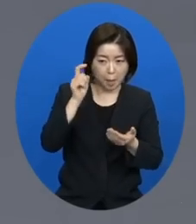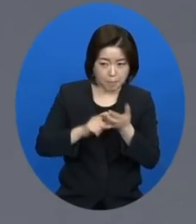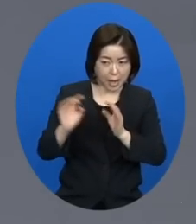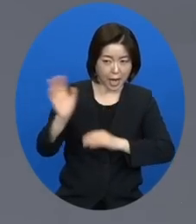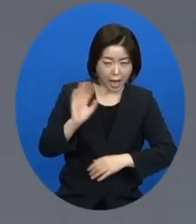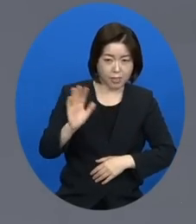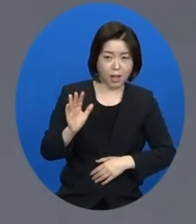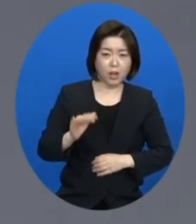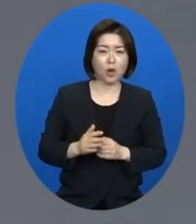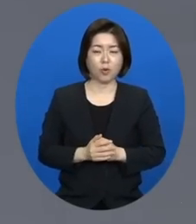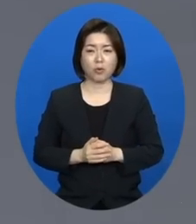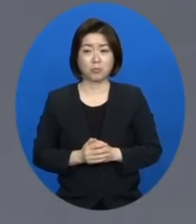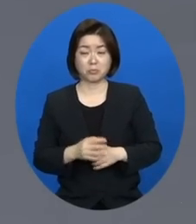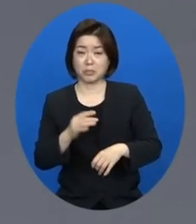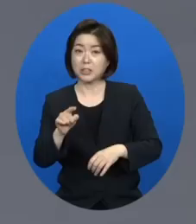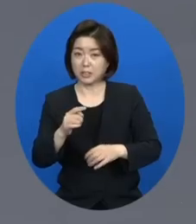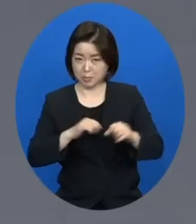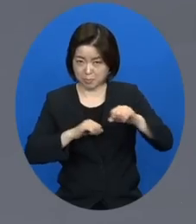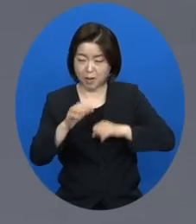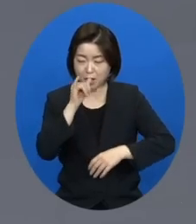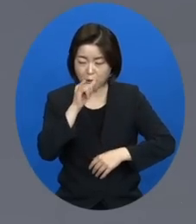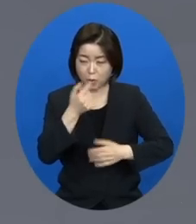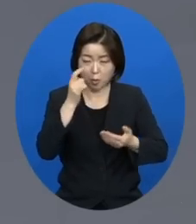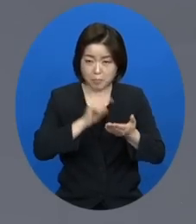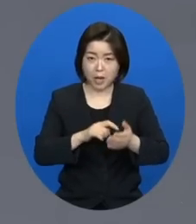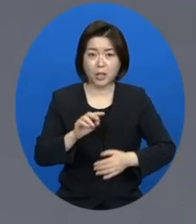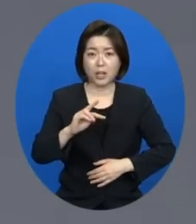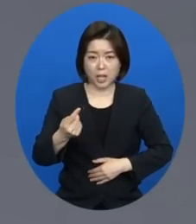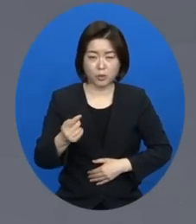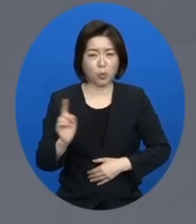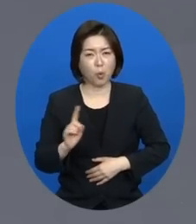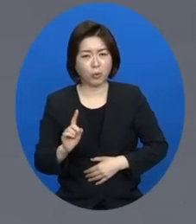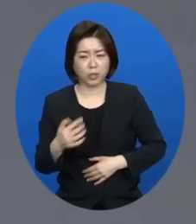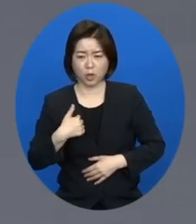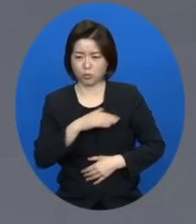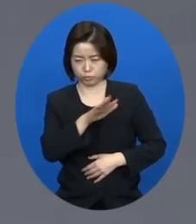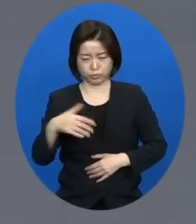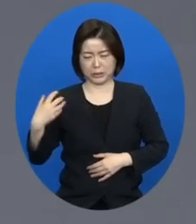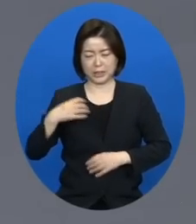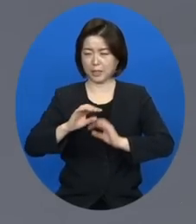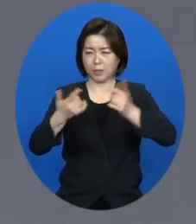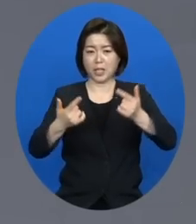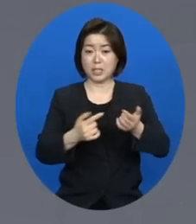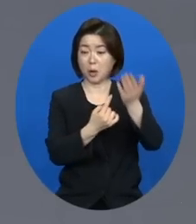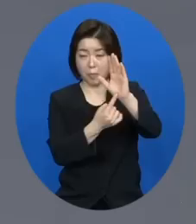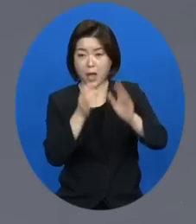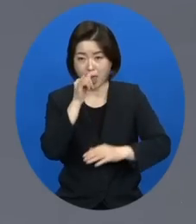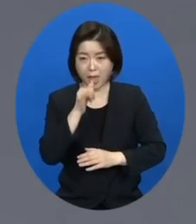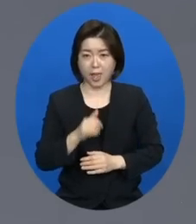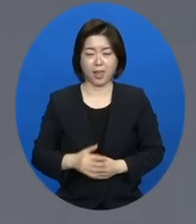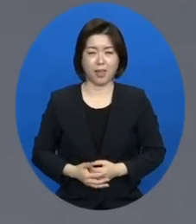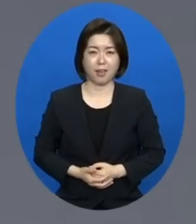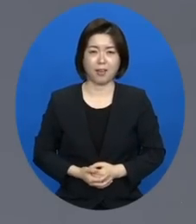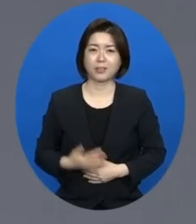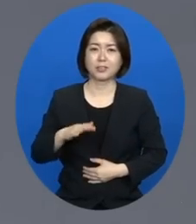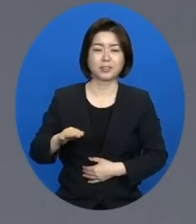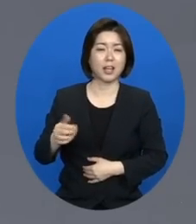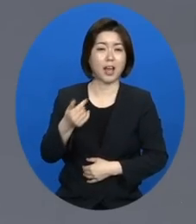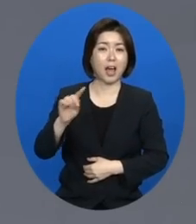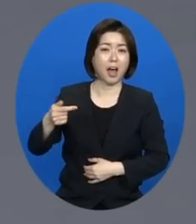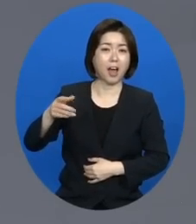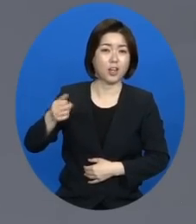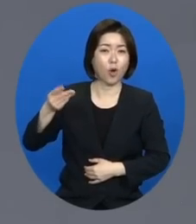않으려고 하거나 아니면 발견이 돼도 어떻게 해서든지 이게 우리 책임이 아니라는 걸 하려고 하지만 여기는 어떻게